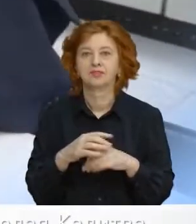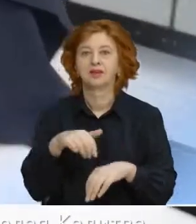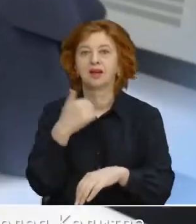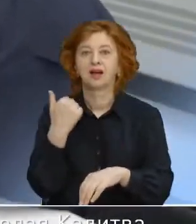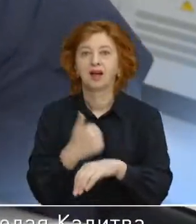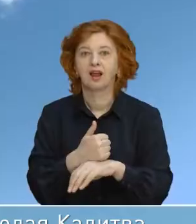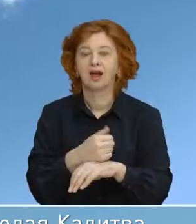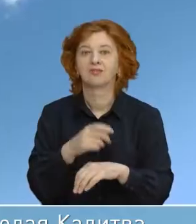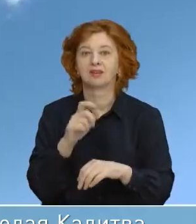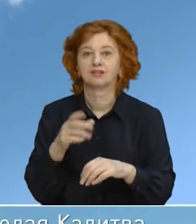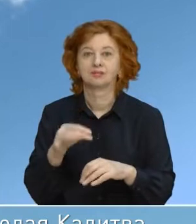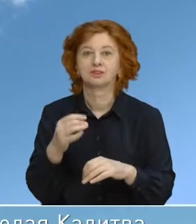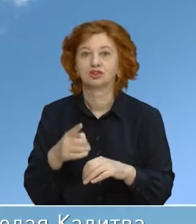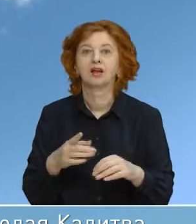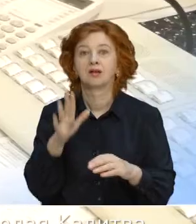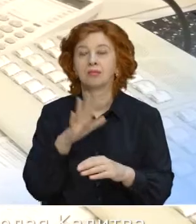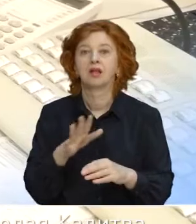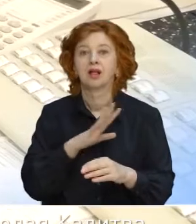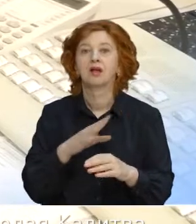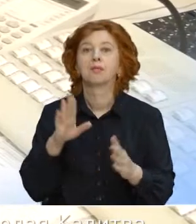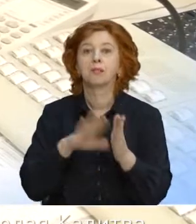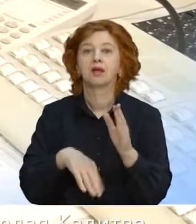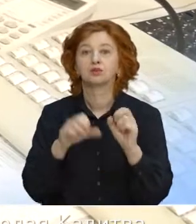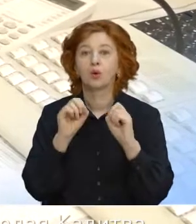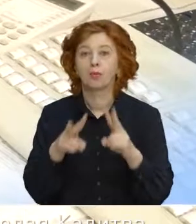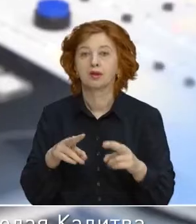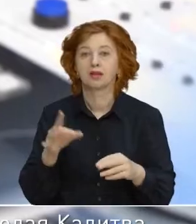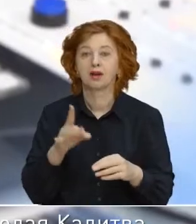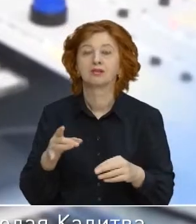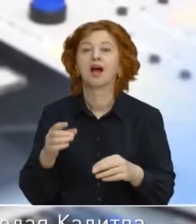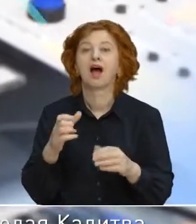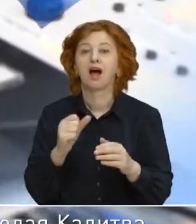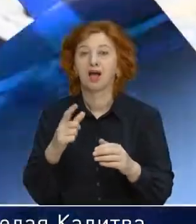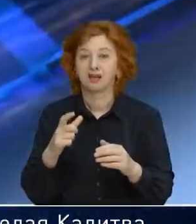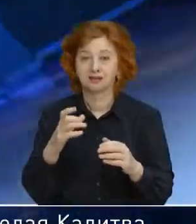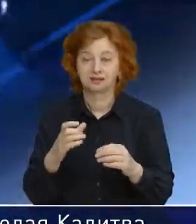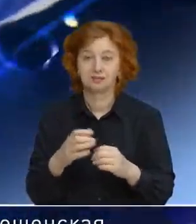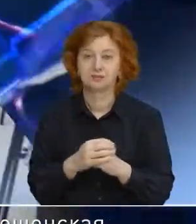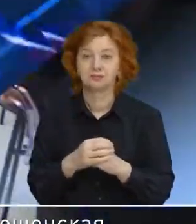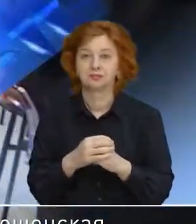Главное – люди. Расскажем, как готовят персонал для безопасной работы на Ростовской АЭС.